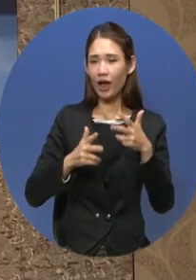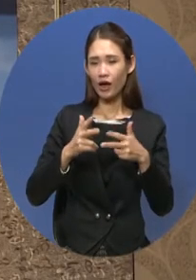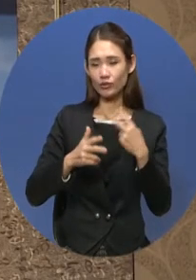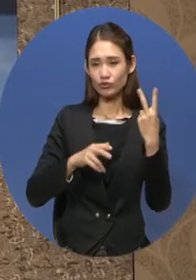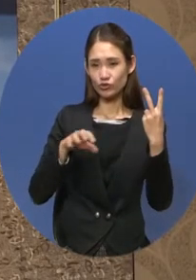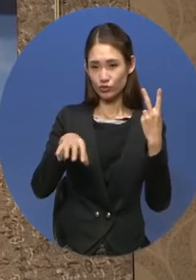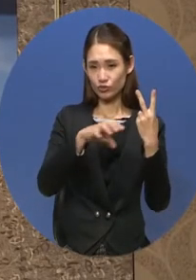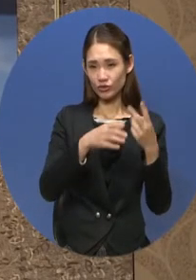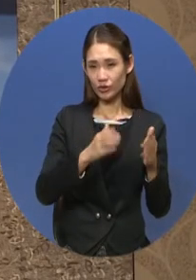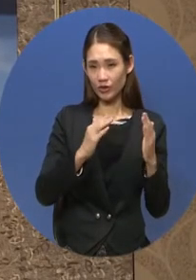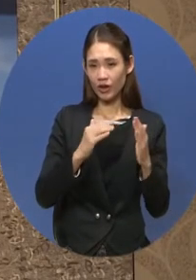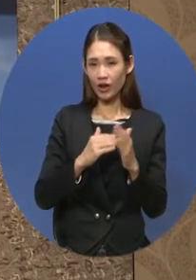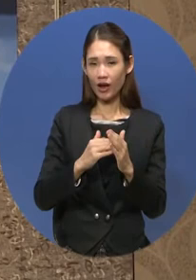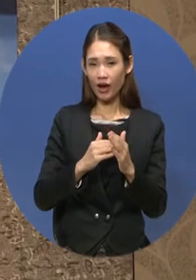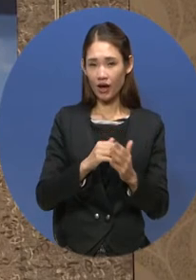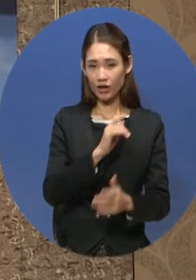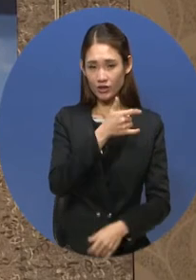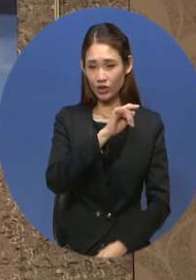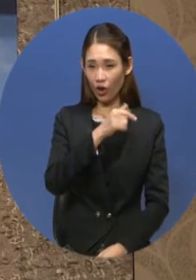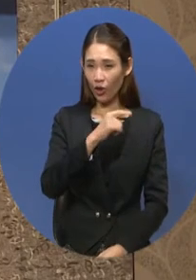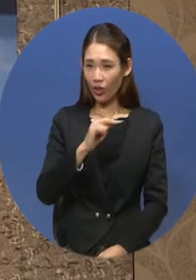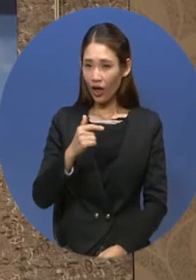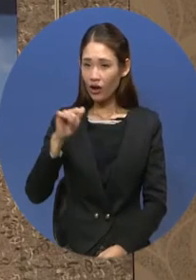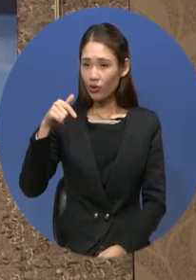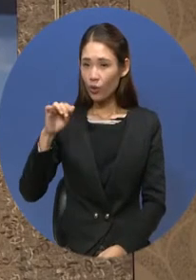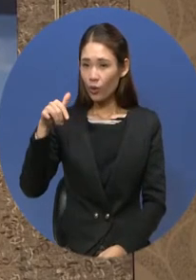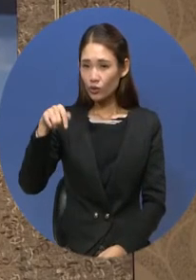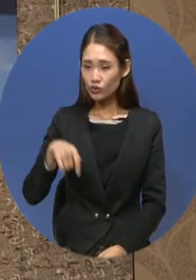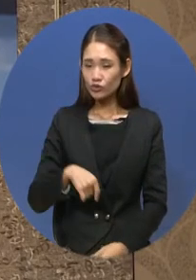하나는 천안에 있고 하나는 이제 공주에 있는데